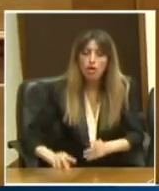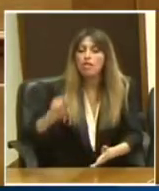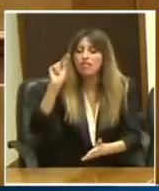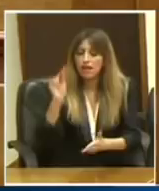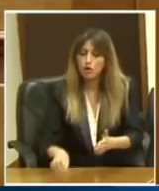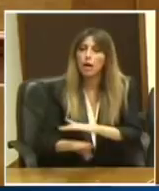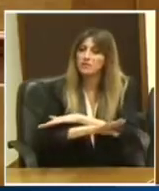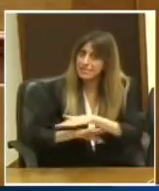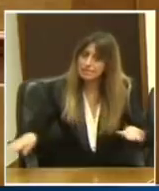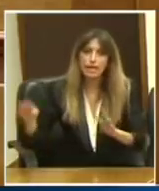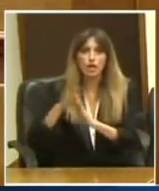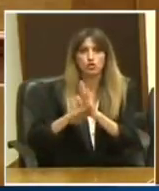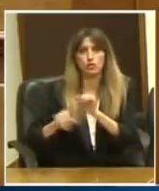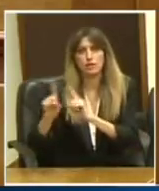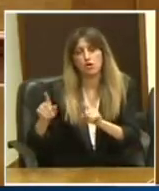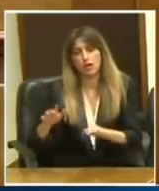Προχθές μόλις είχαμε